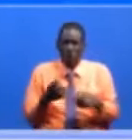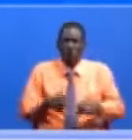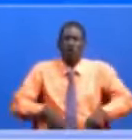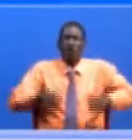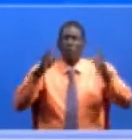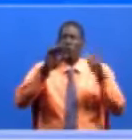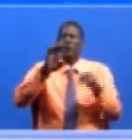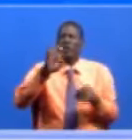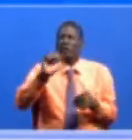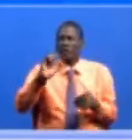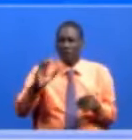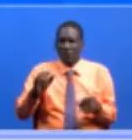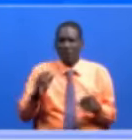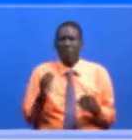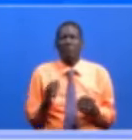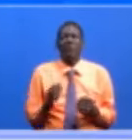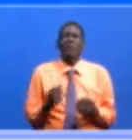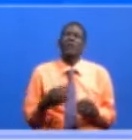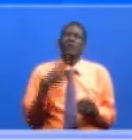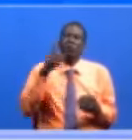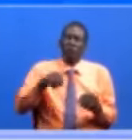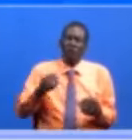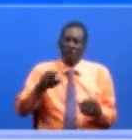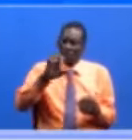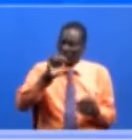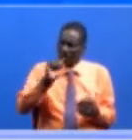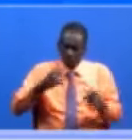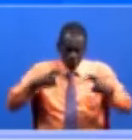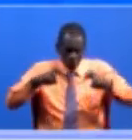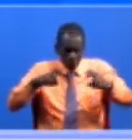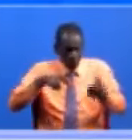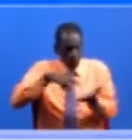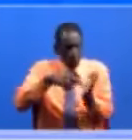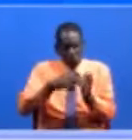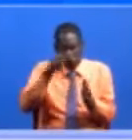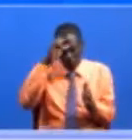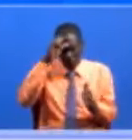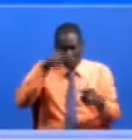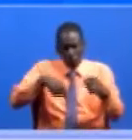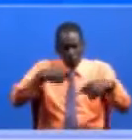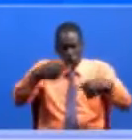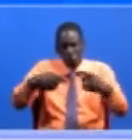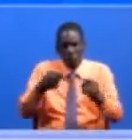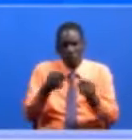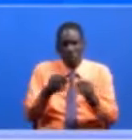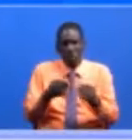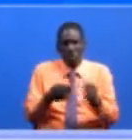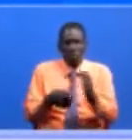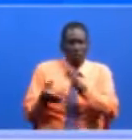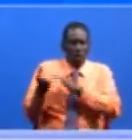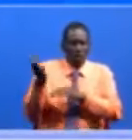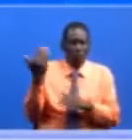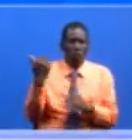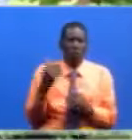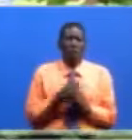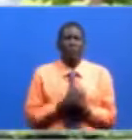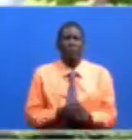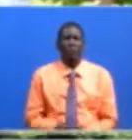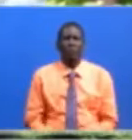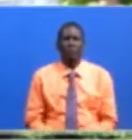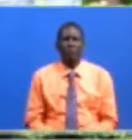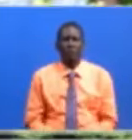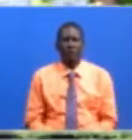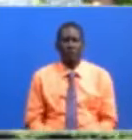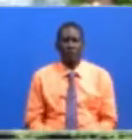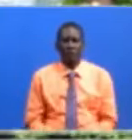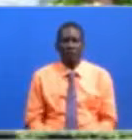EACC Kasisi David Oginde, tume hiyo itachunguza miradi ya serikali inayoendelea na haya ya hapo awali.